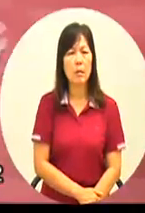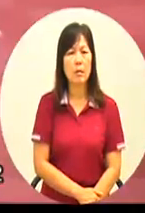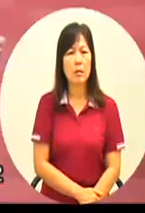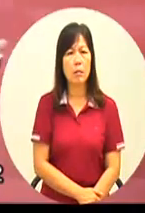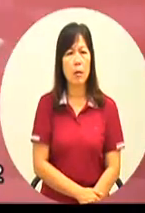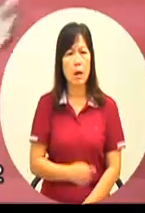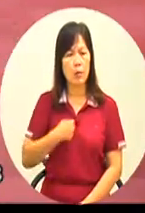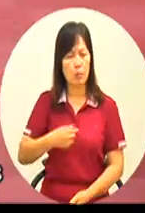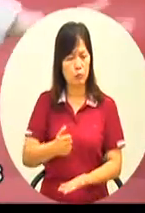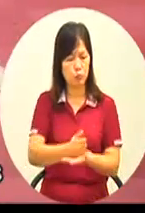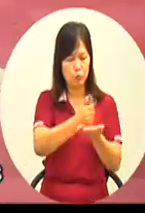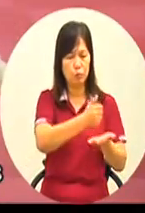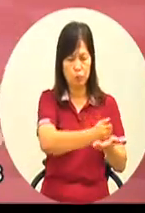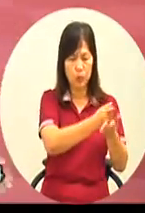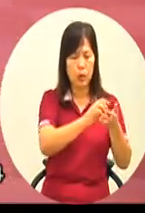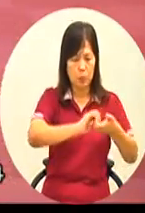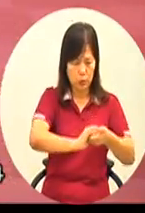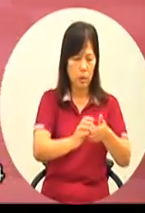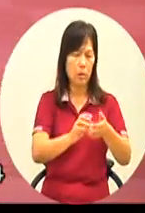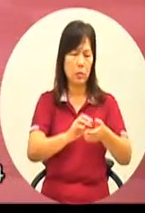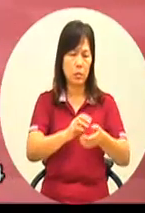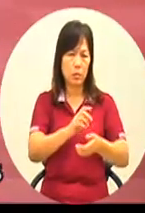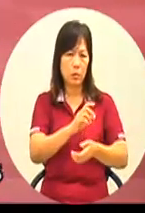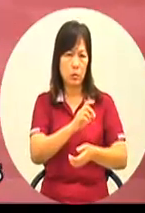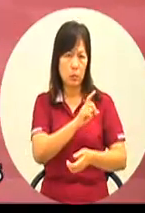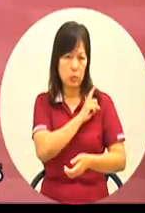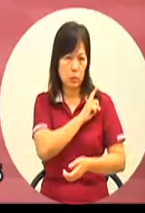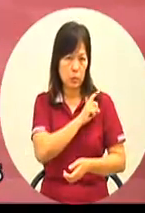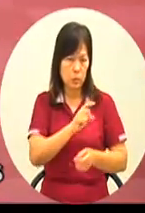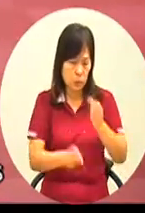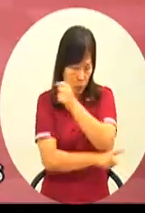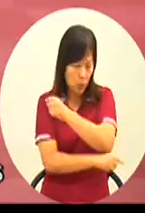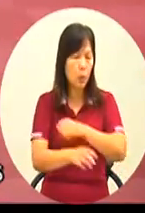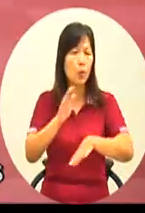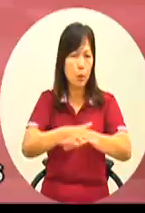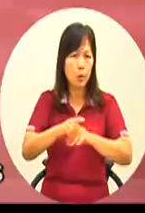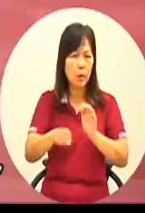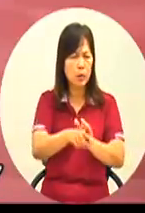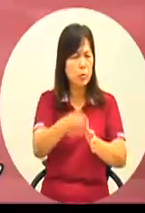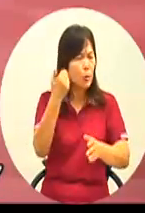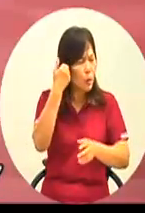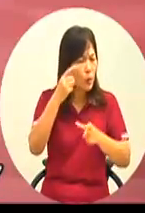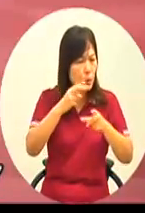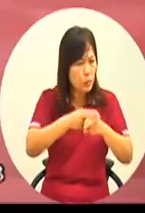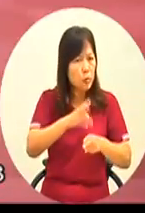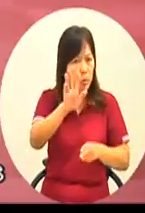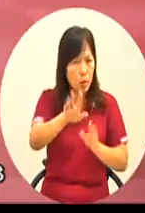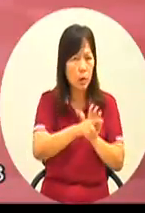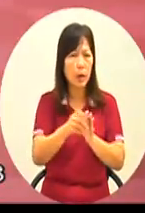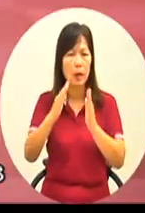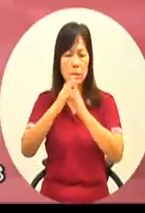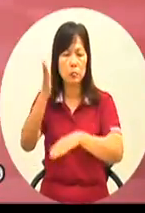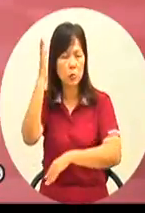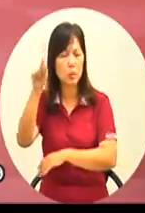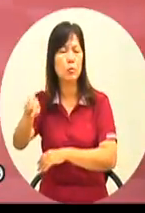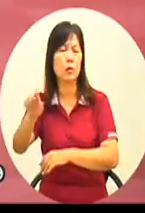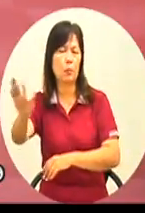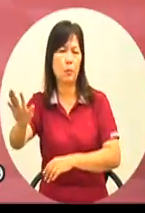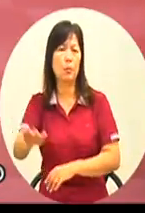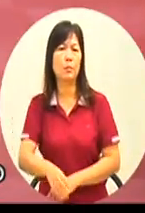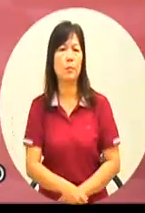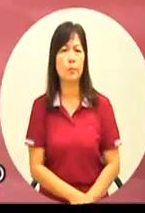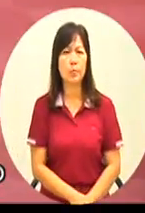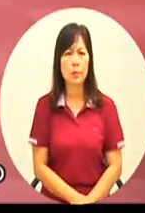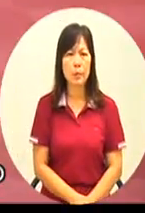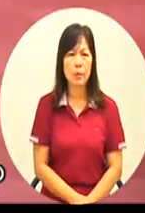我尊重最后的结果。可是谁要具有这个公信力，那么就是政府机关。那所以